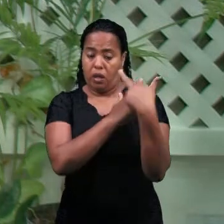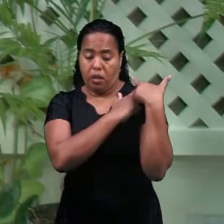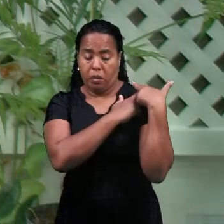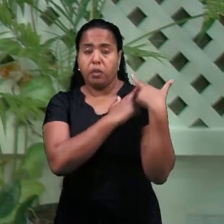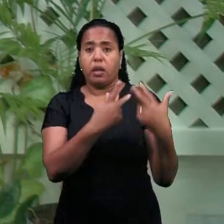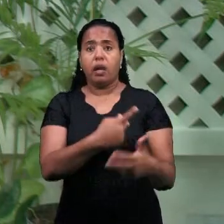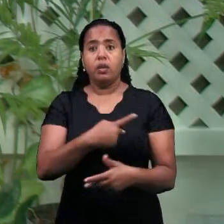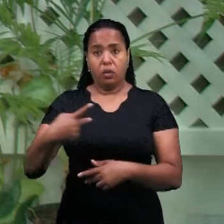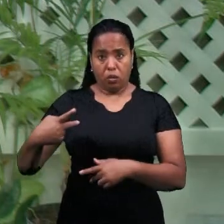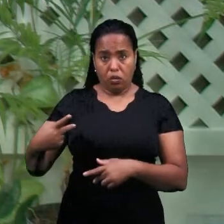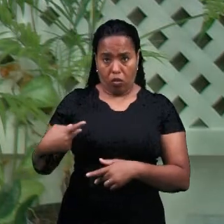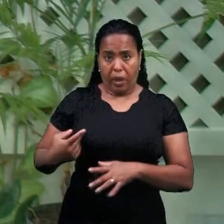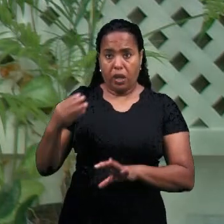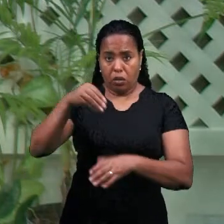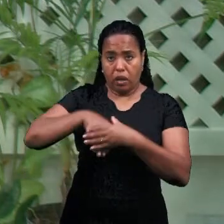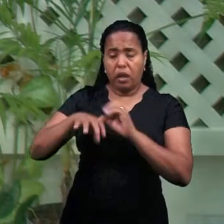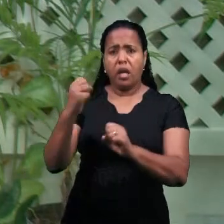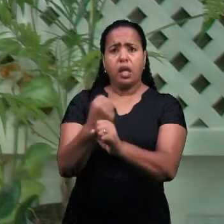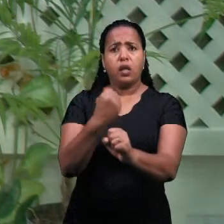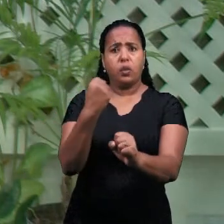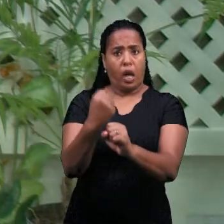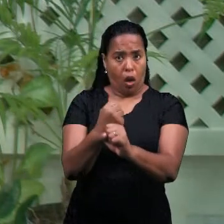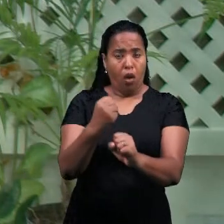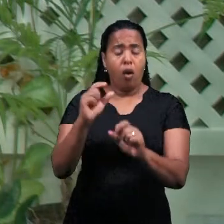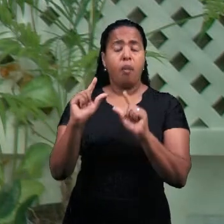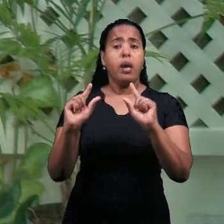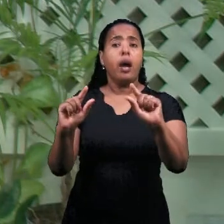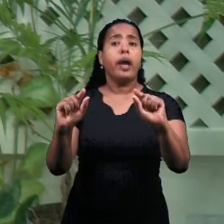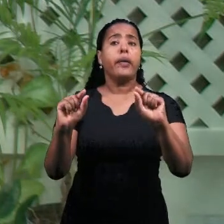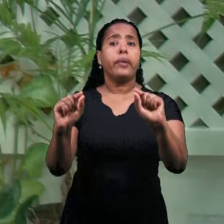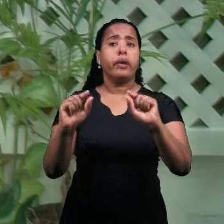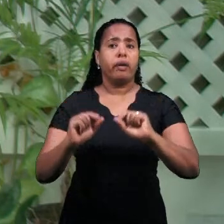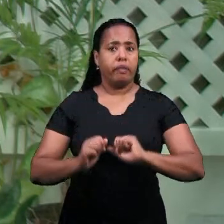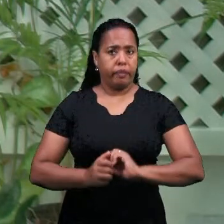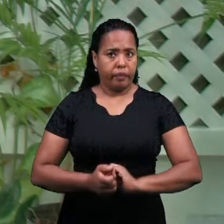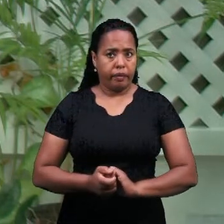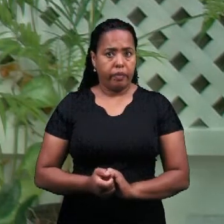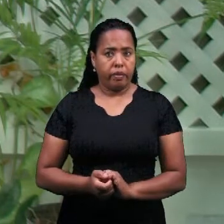œuvre, observez maintenant, la fonction du pasteur dans cette œuvre